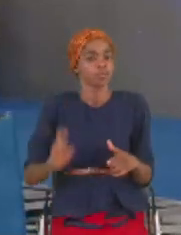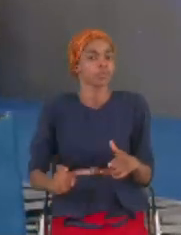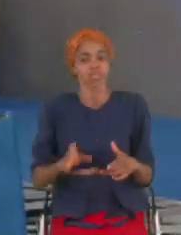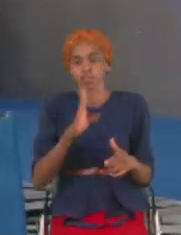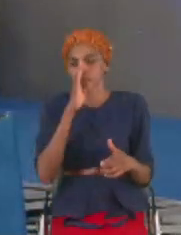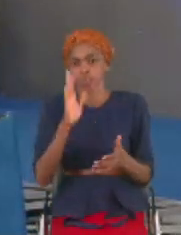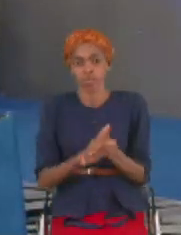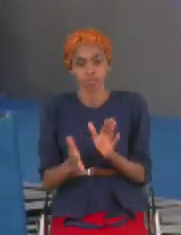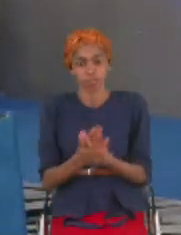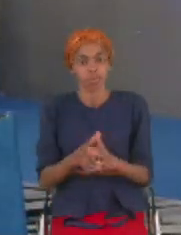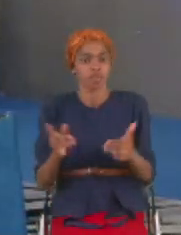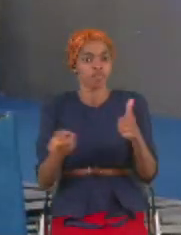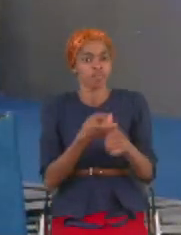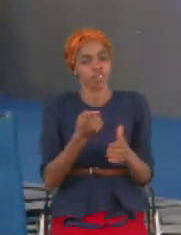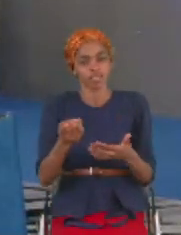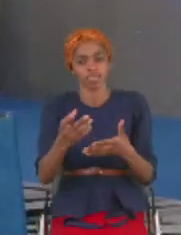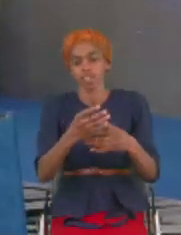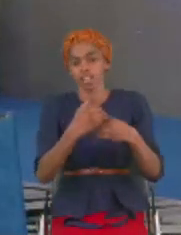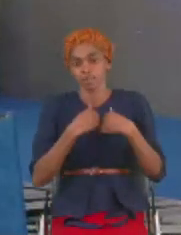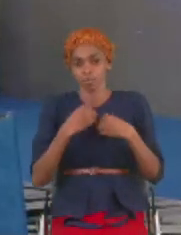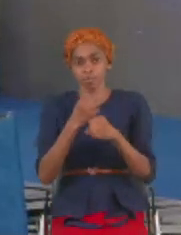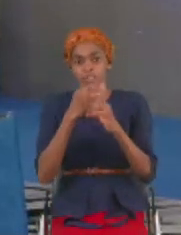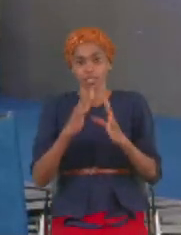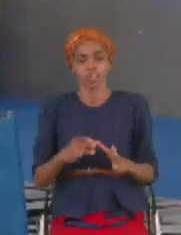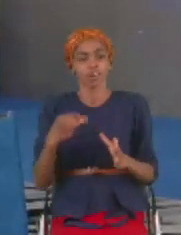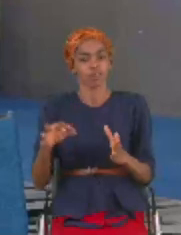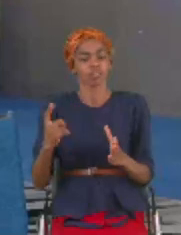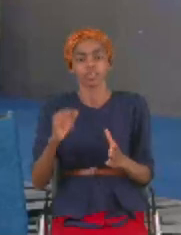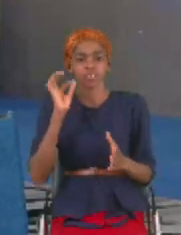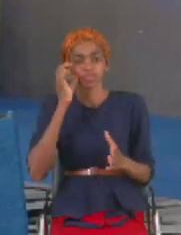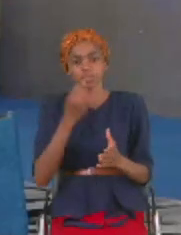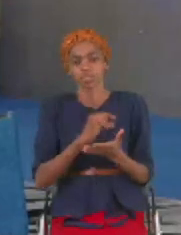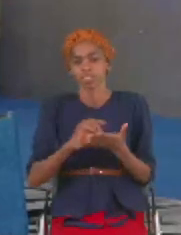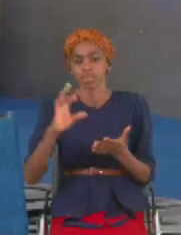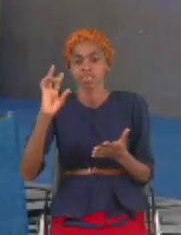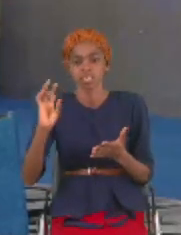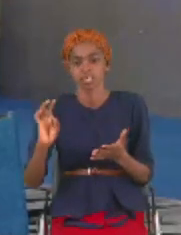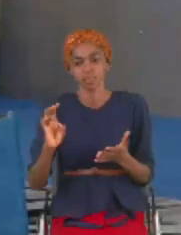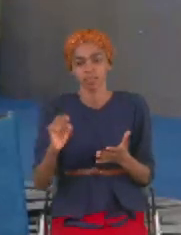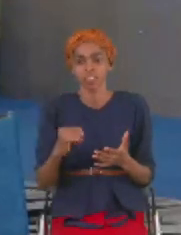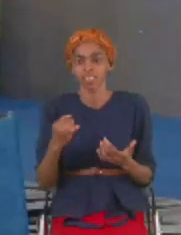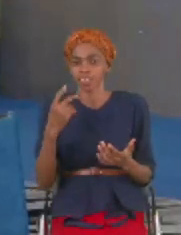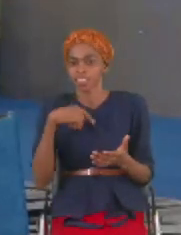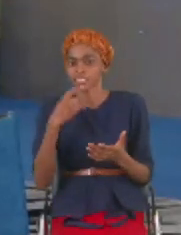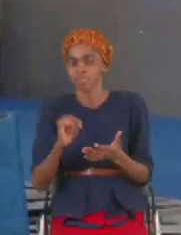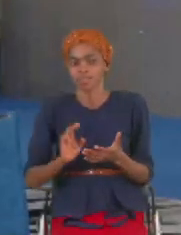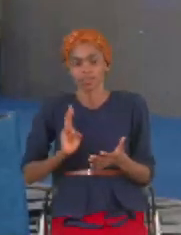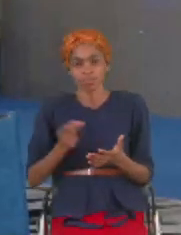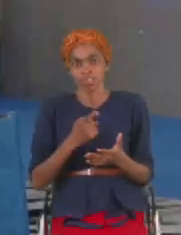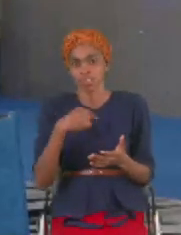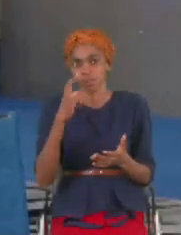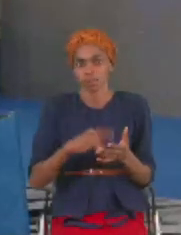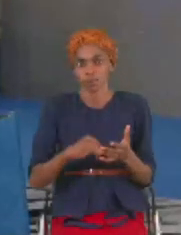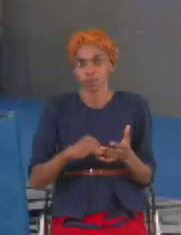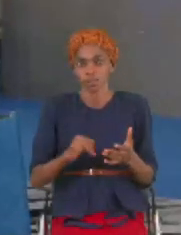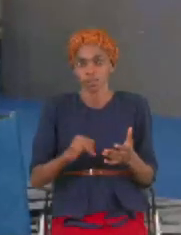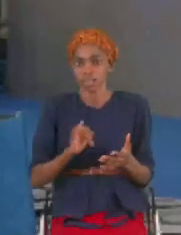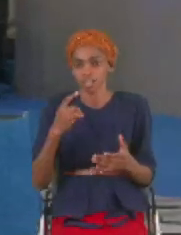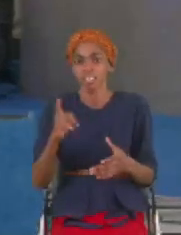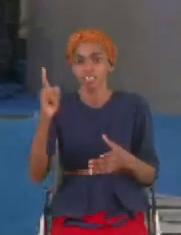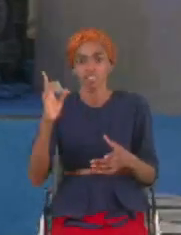fruits versé 7 no 10 comprend ce que je dis qu'à et